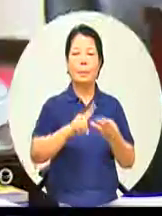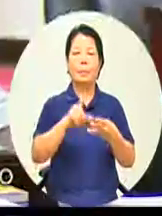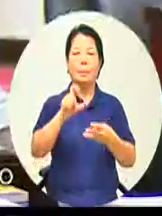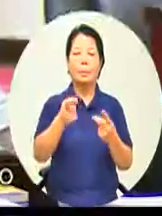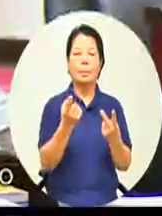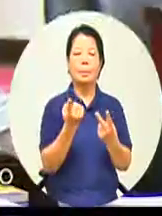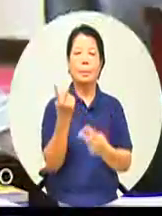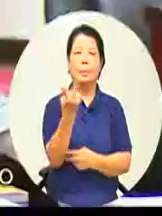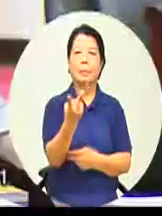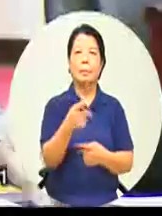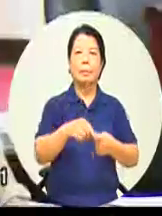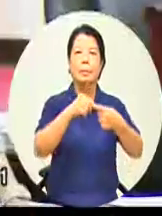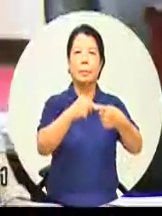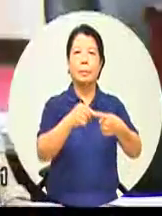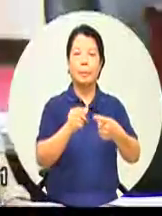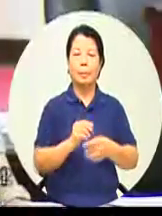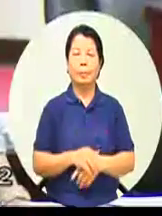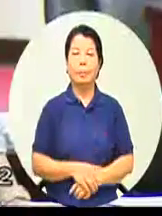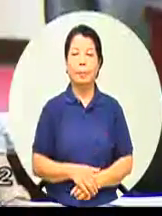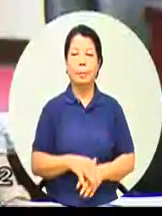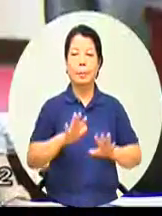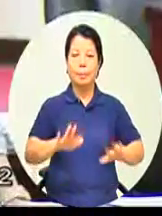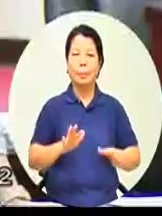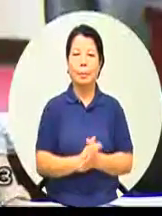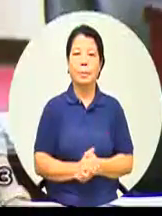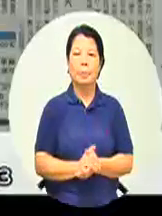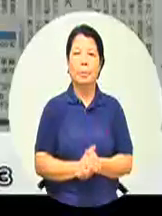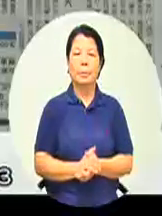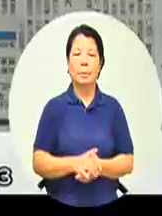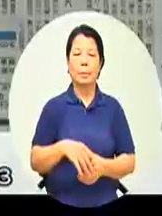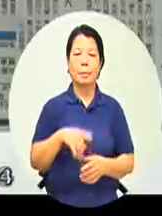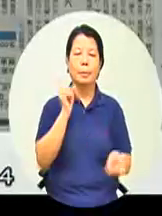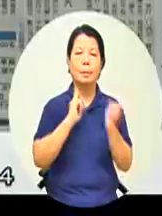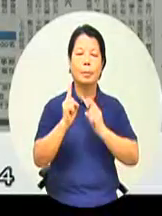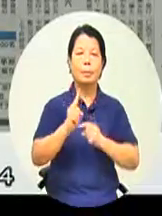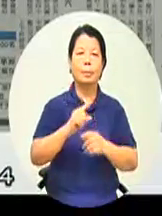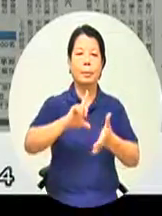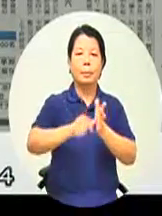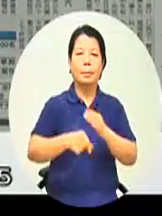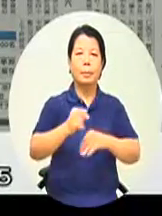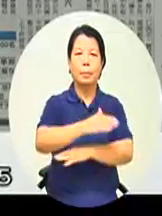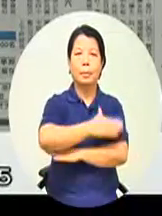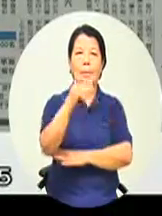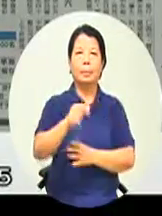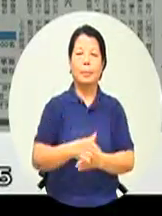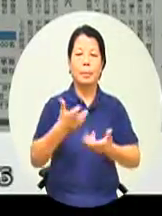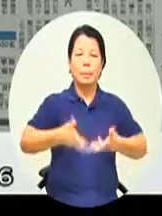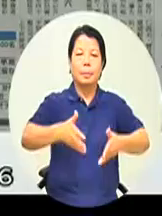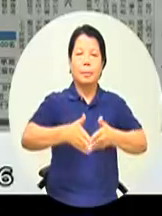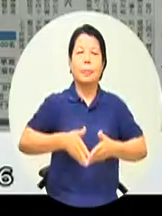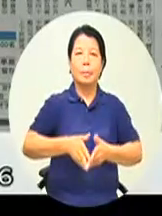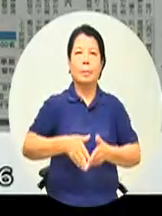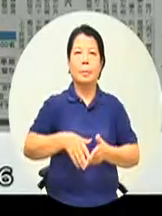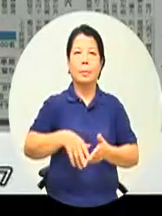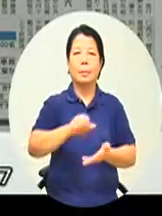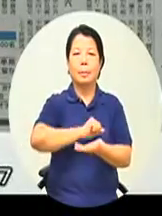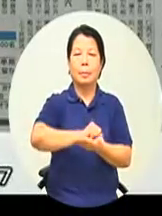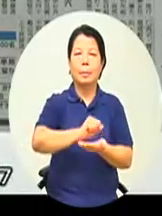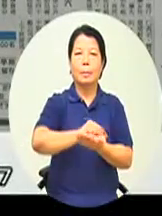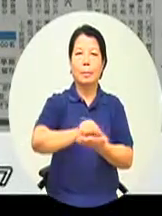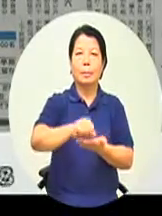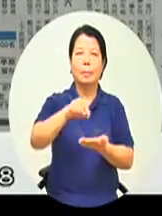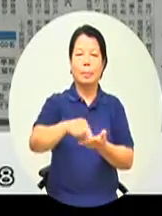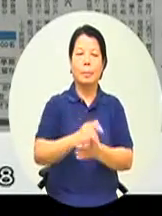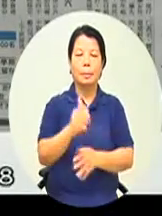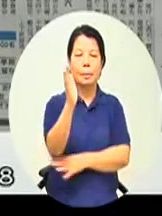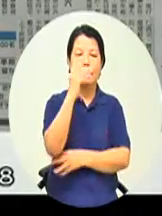一个我们今天的自由时报一个很重要的一个政策，就是